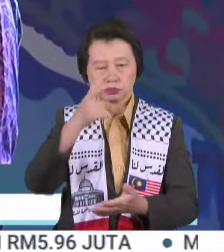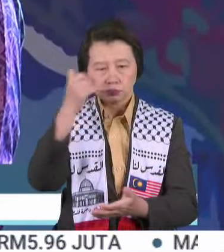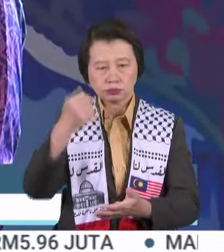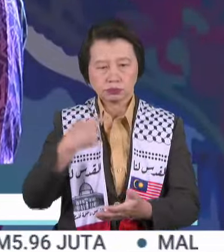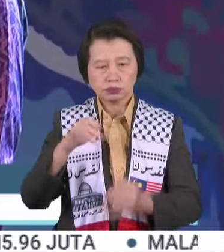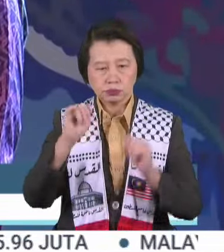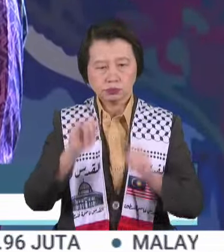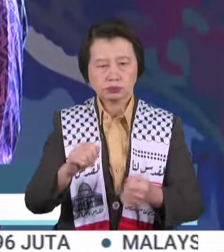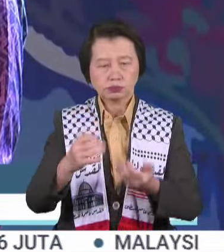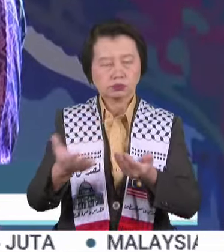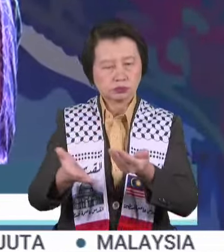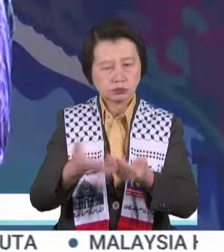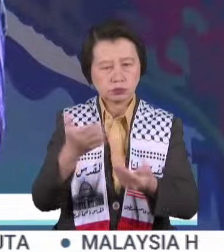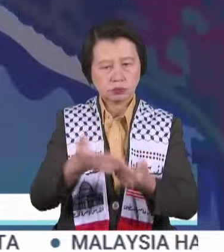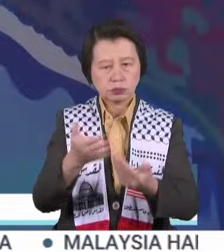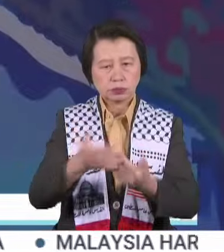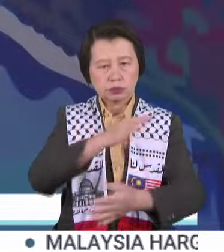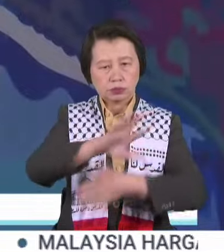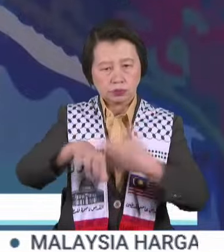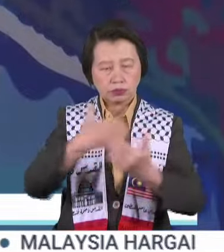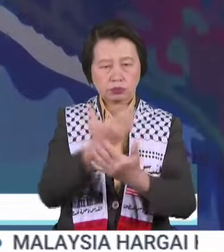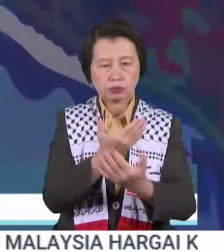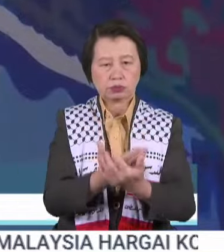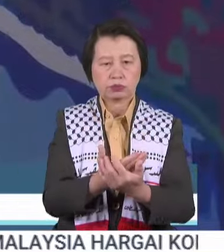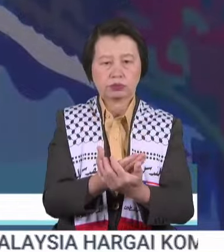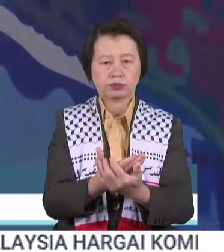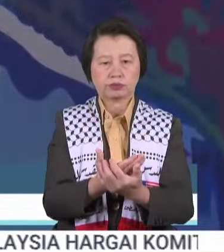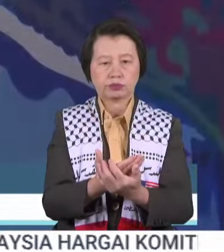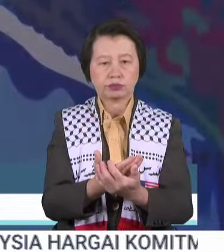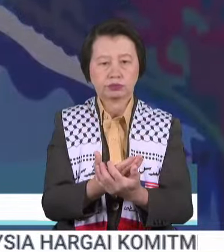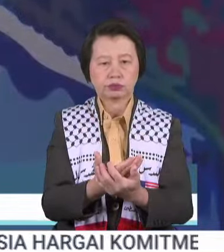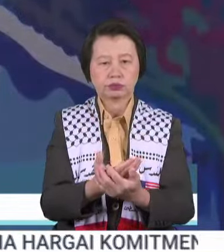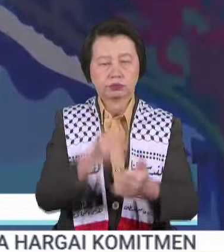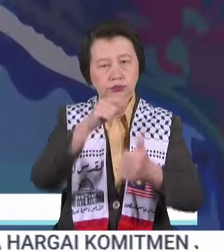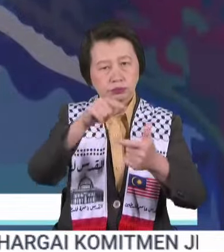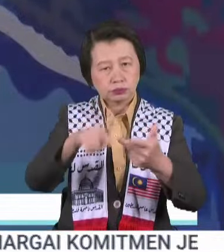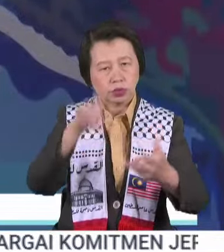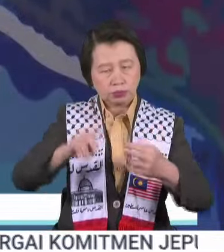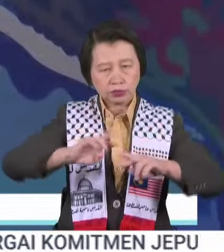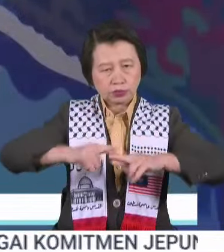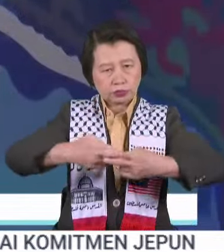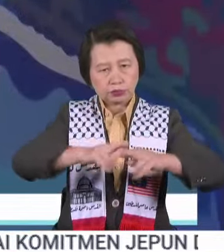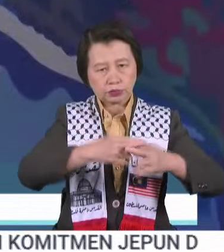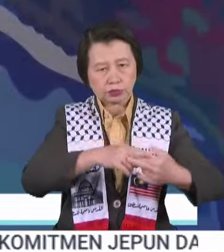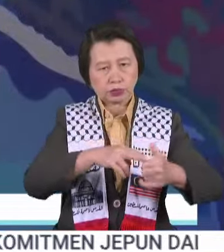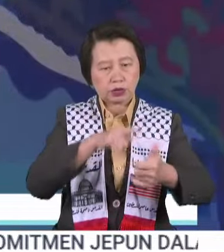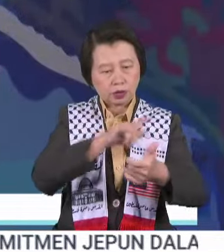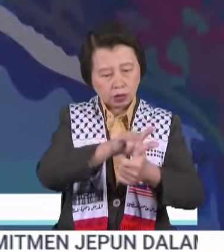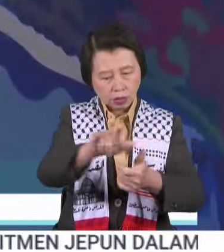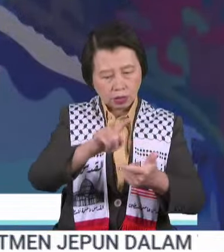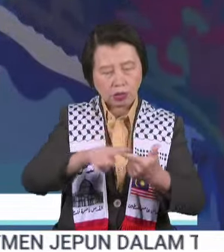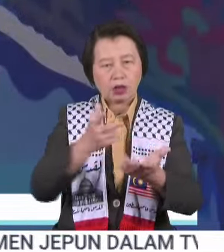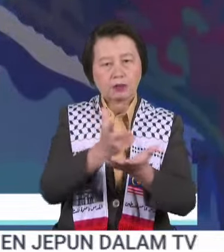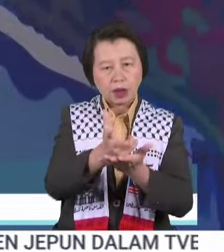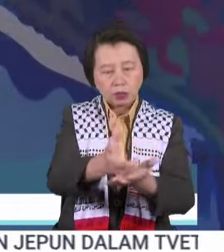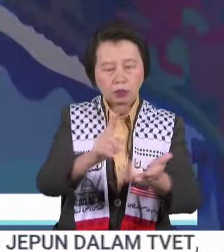dah minta semua kawasan-kawasan ini disegerakan dan saudara